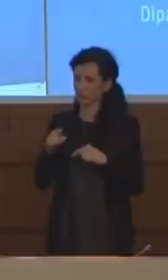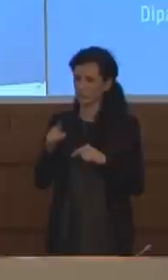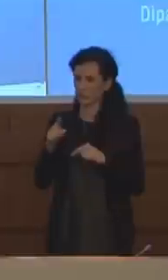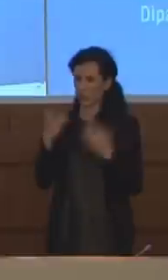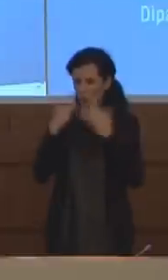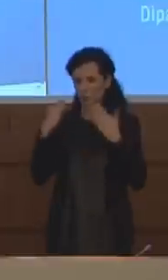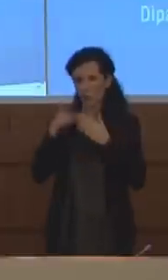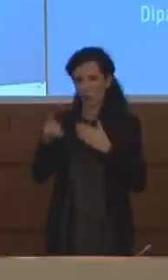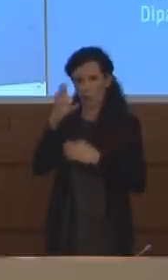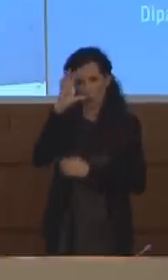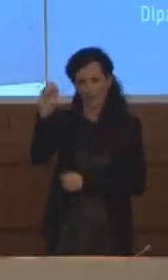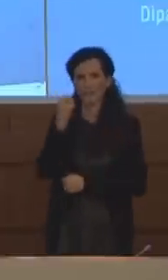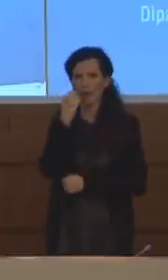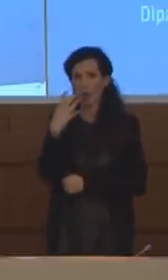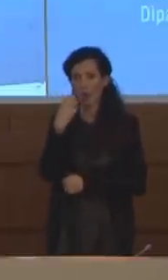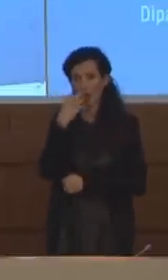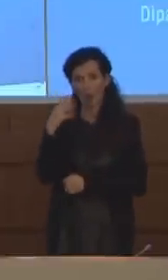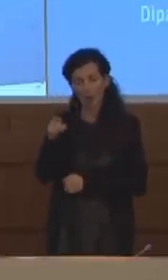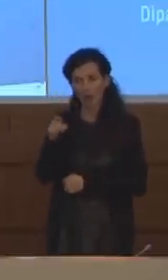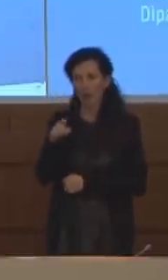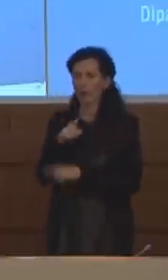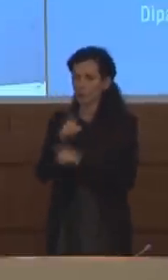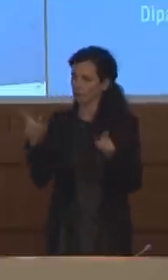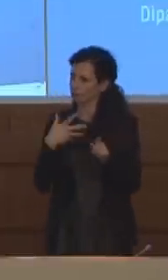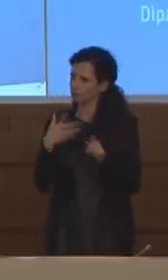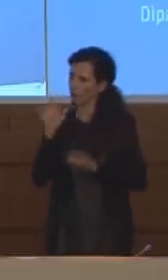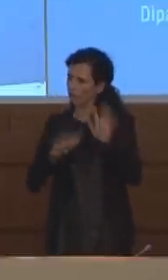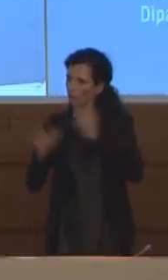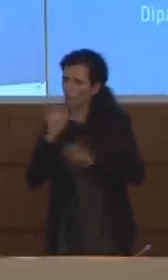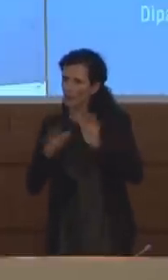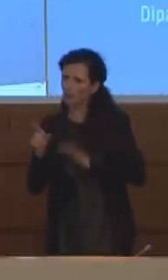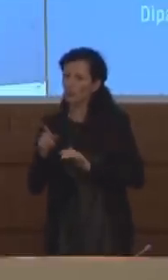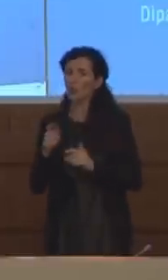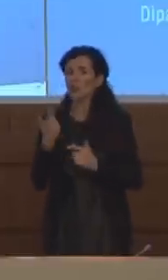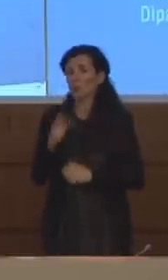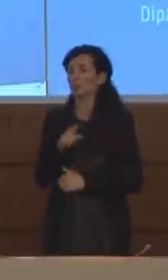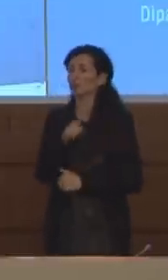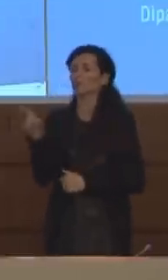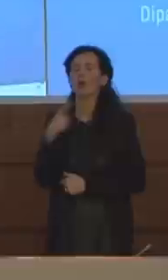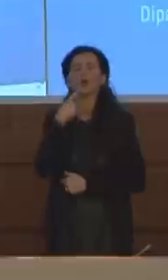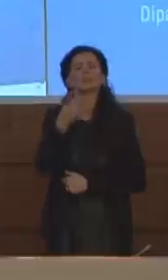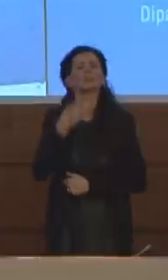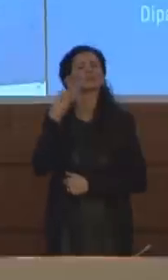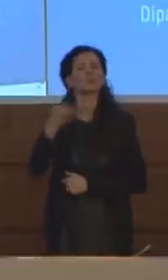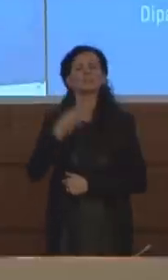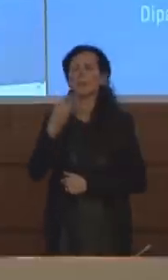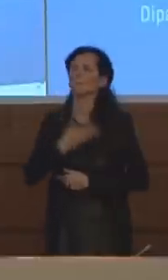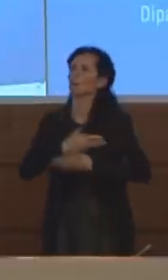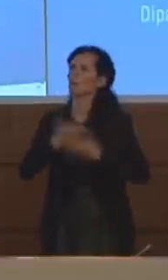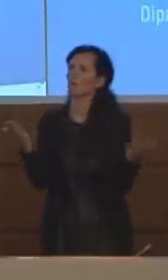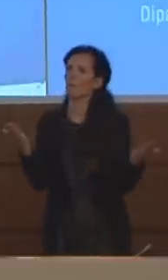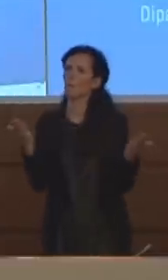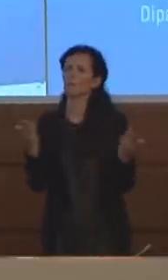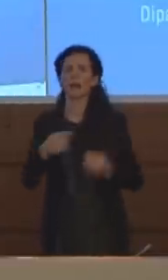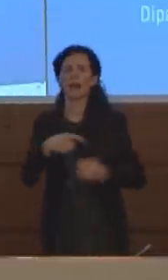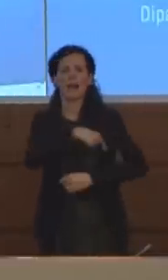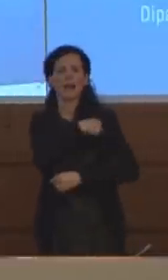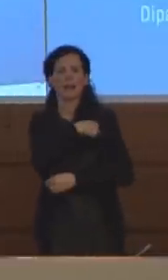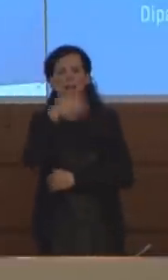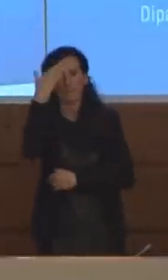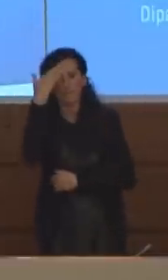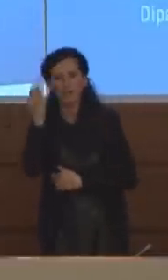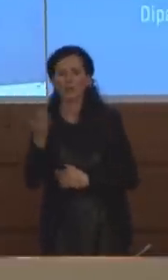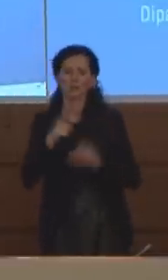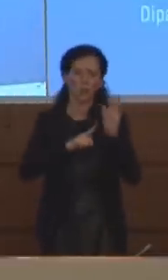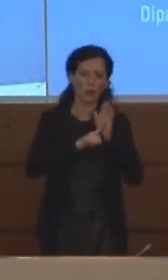ma ci avete sempre detto avete detto pubblicamente pubblicamente che prendere la temperatura misurare la febbre